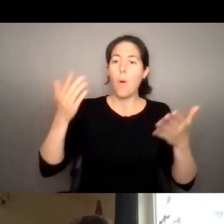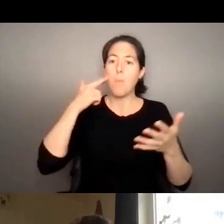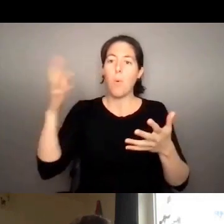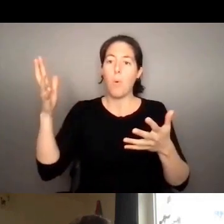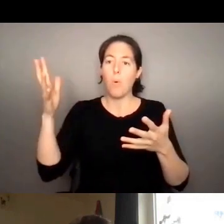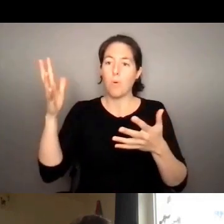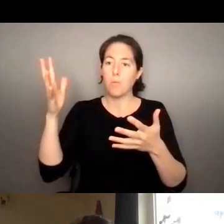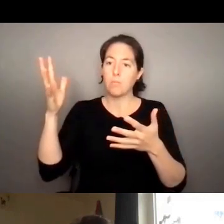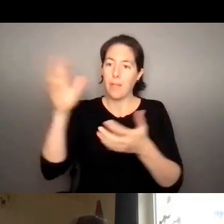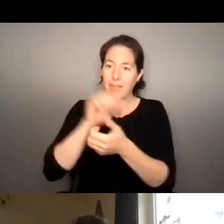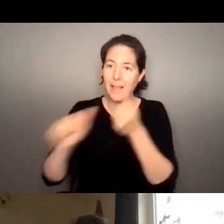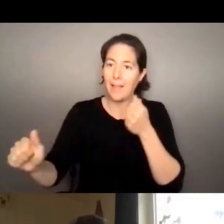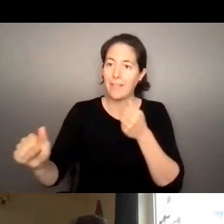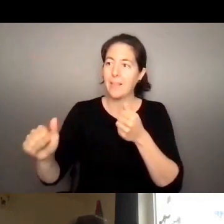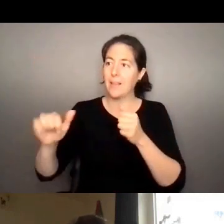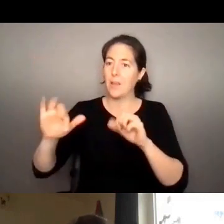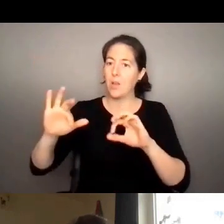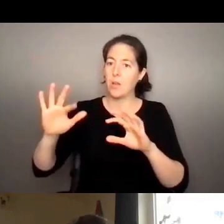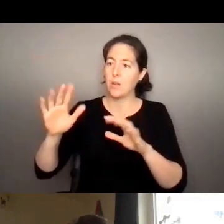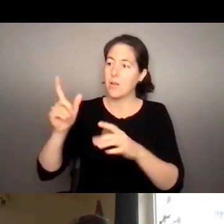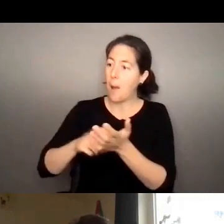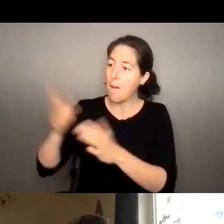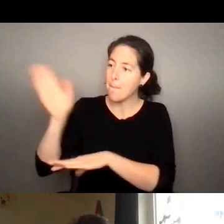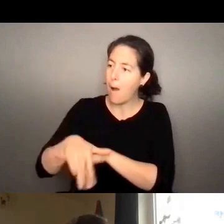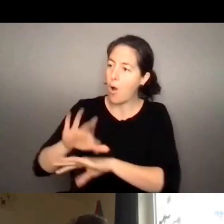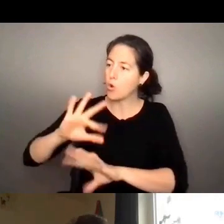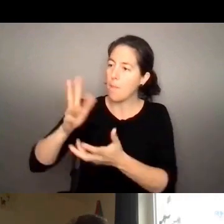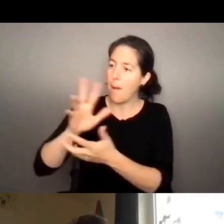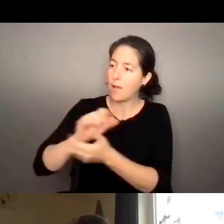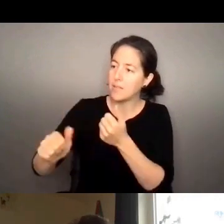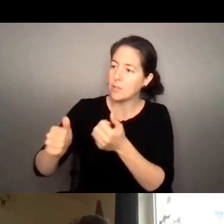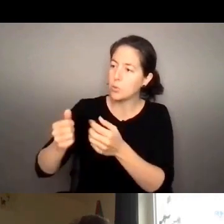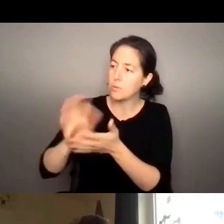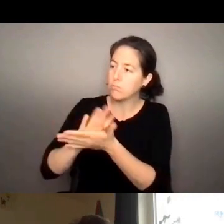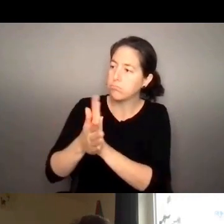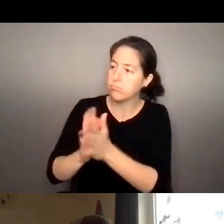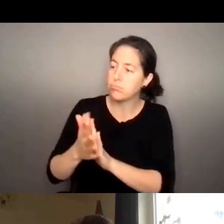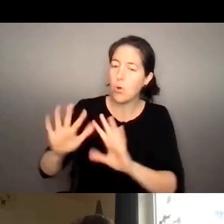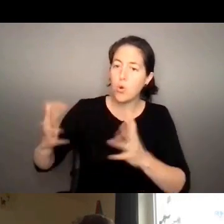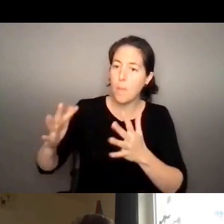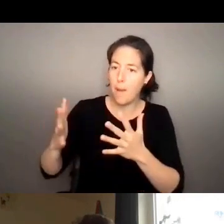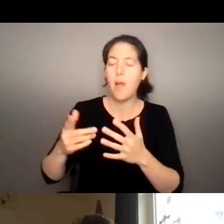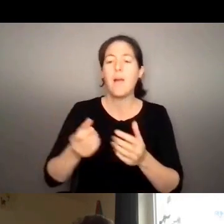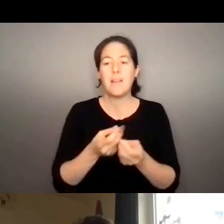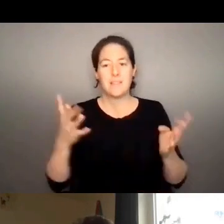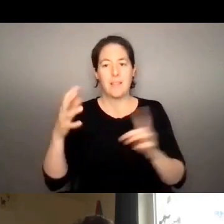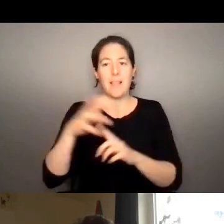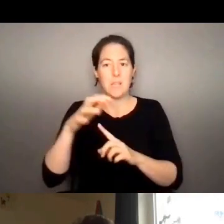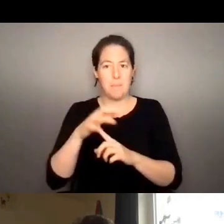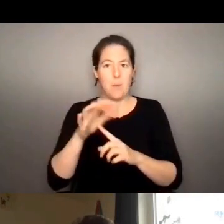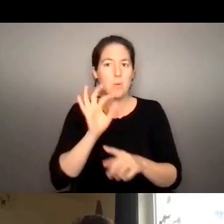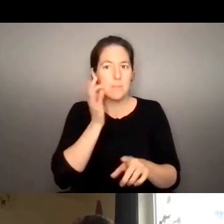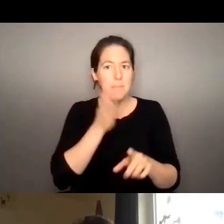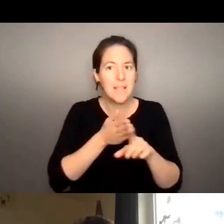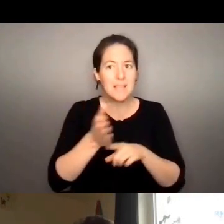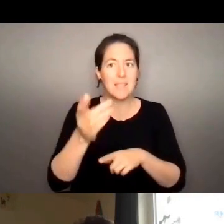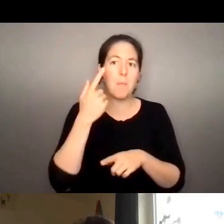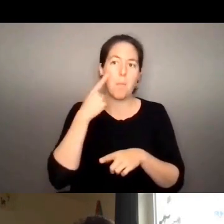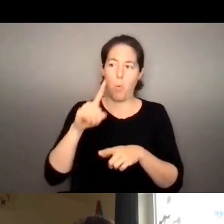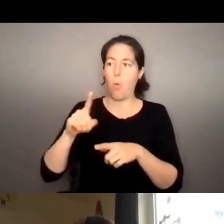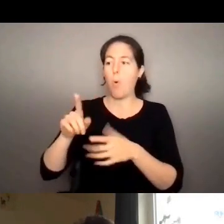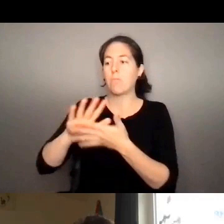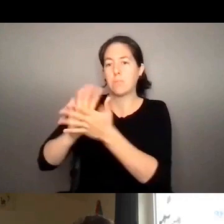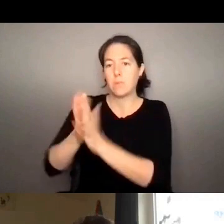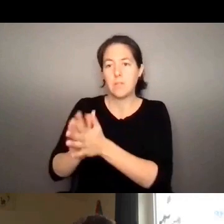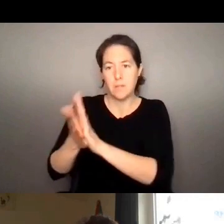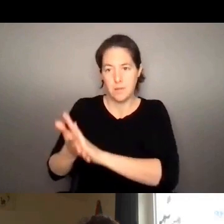au sol lorsqu'ils étaient décédés. Puis à ce moment-là, certains champignons se sont spécialisés pour aller dégrader la matière inerte. On les